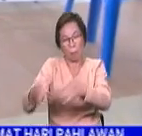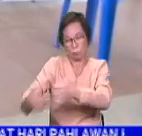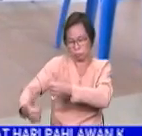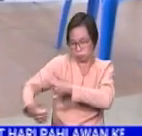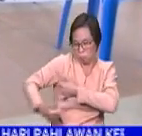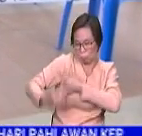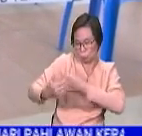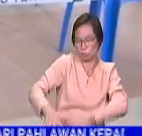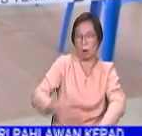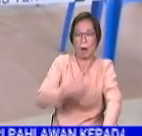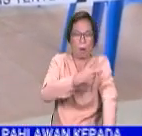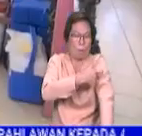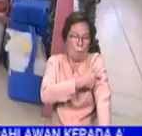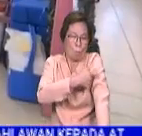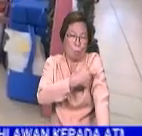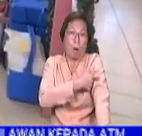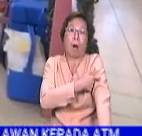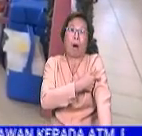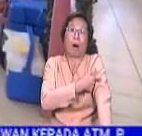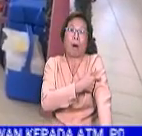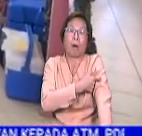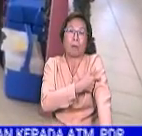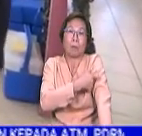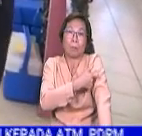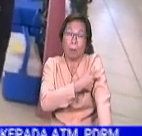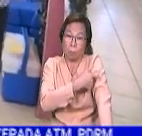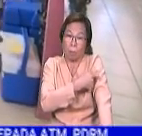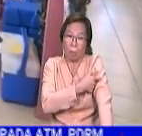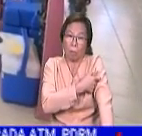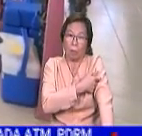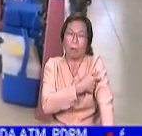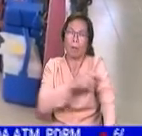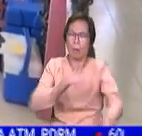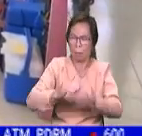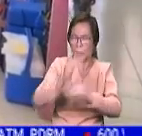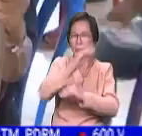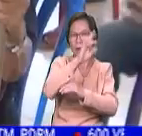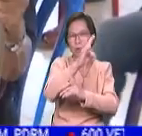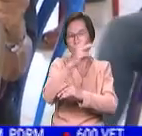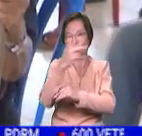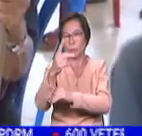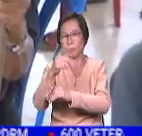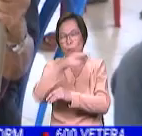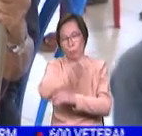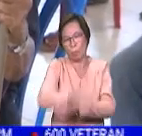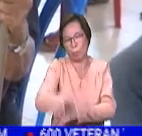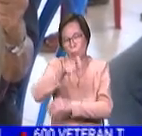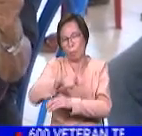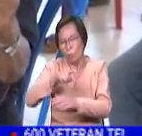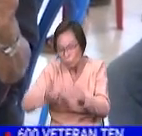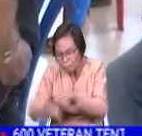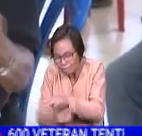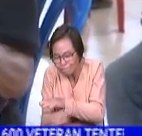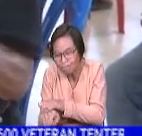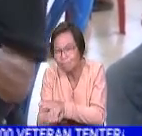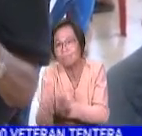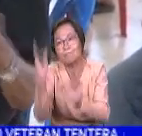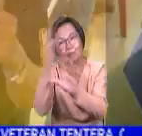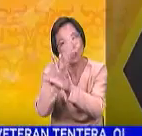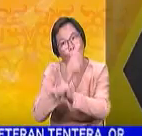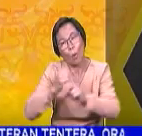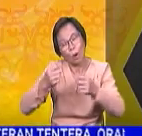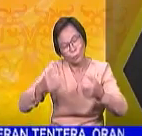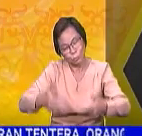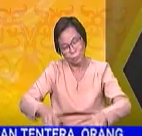itu telah percaya memberikan suntikan vaksin coffee shop Los kepada lebih 7000 penduduk di pedalaman Serawak